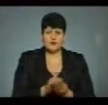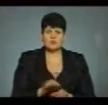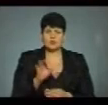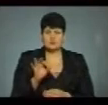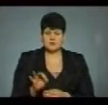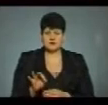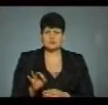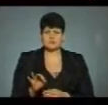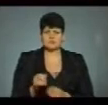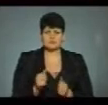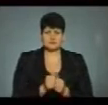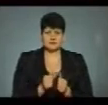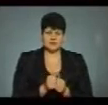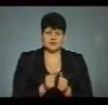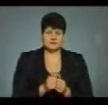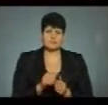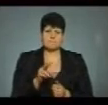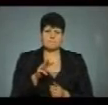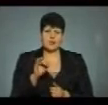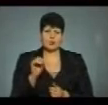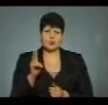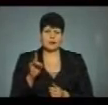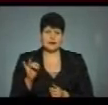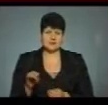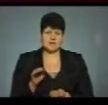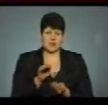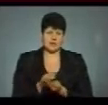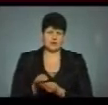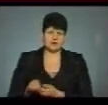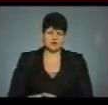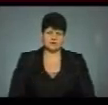на меморіалі загиблих в АТО на Миколинецькому кладовищі.